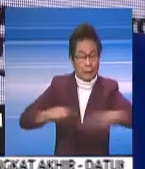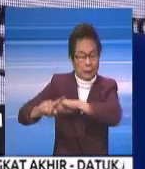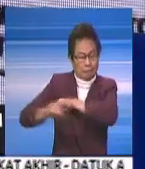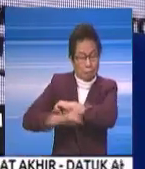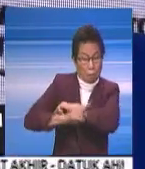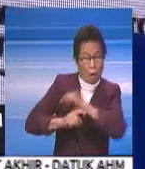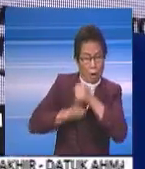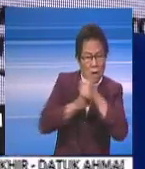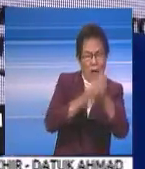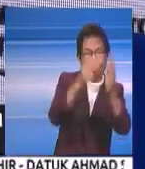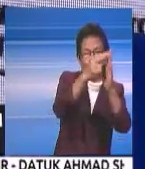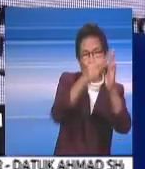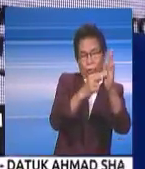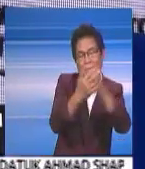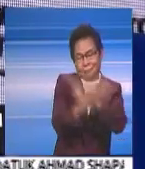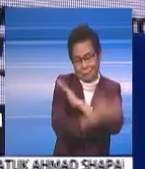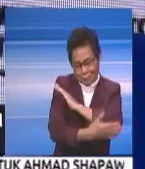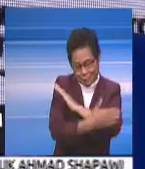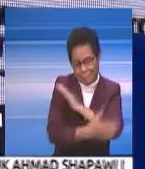sewajarnya mengikut undang-undang negara.